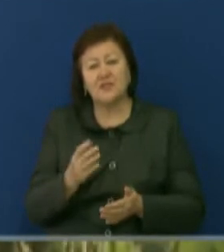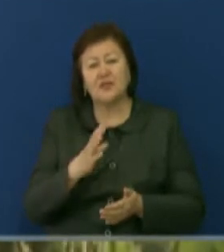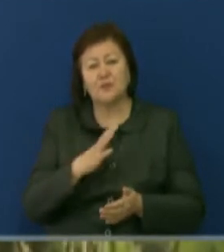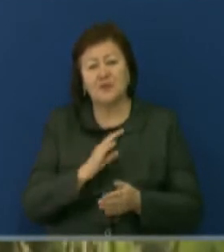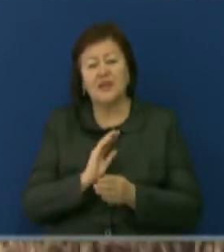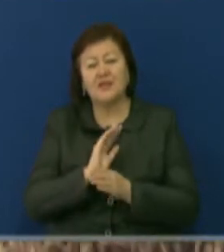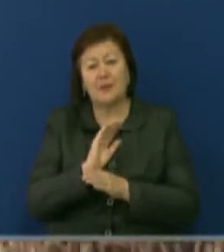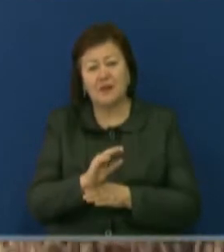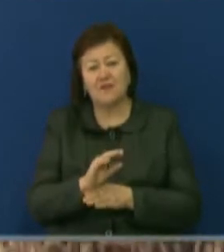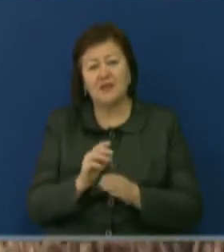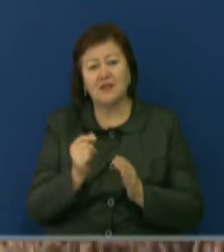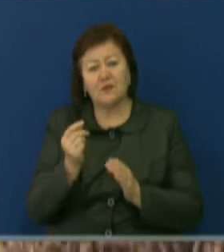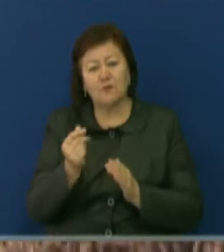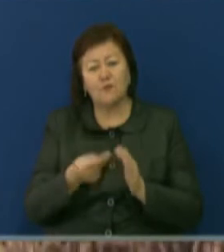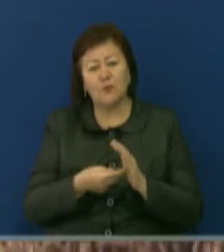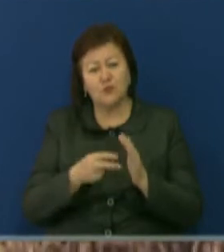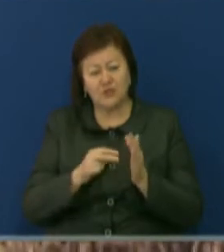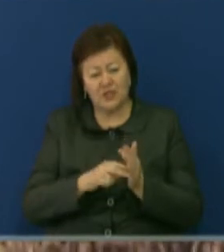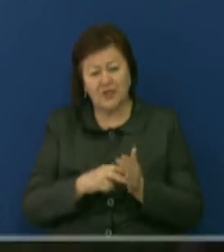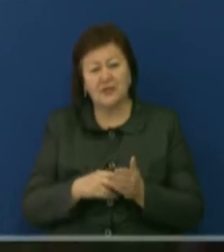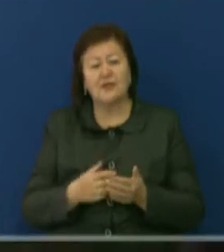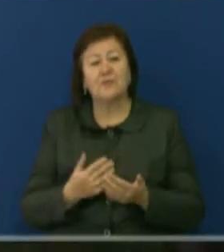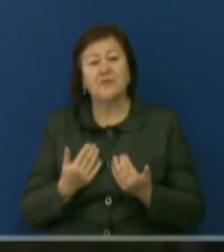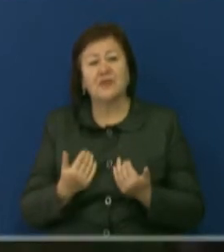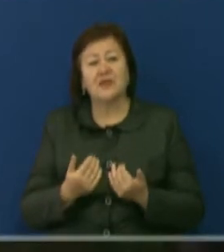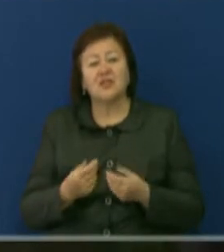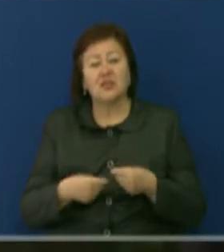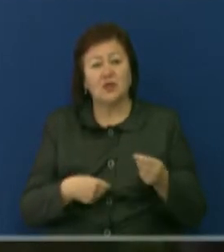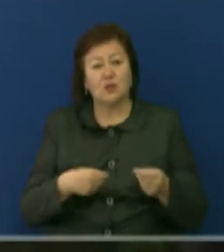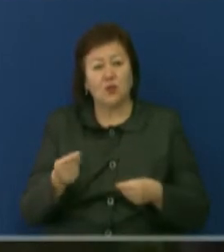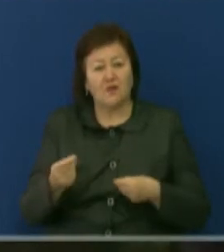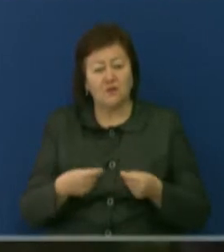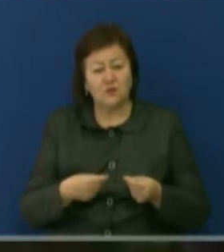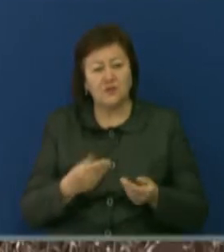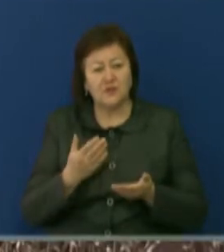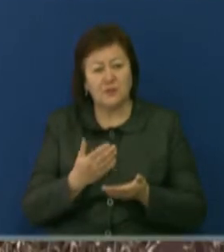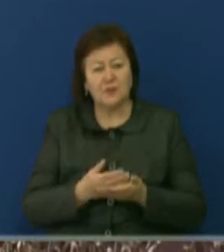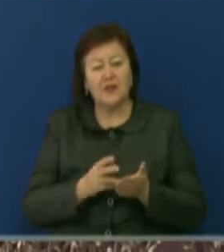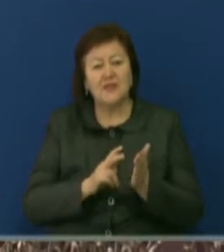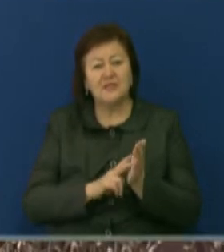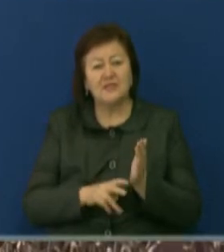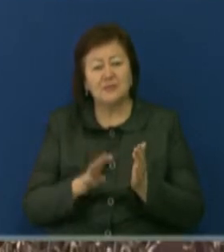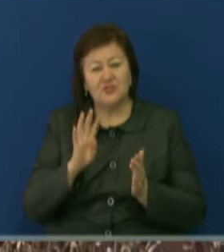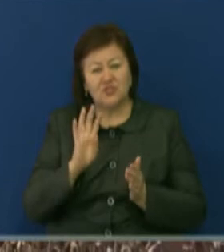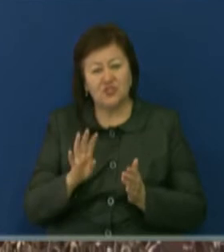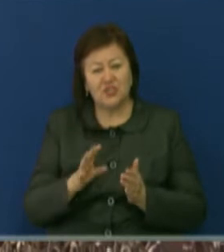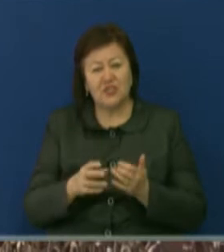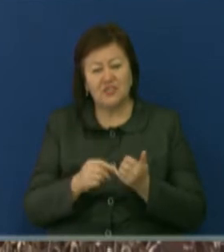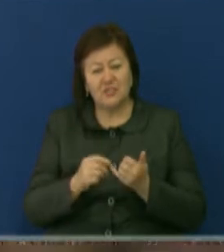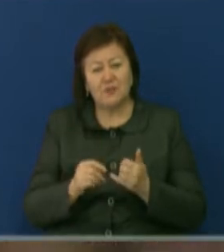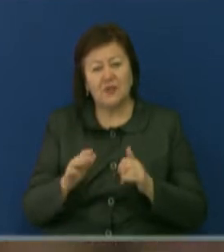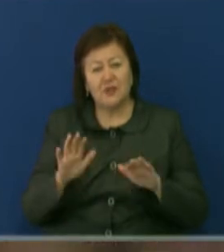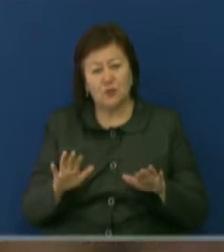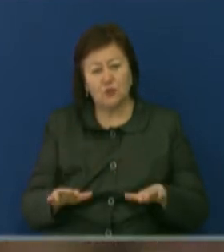2020-2021 жылдар аралығында орындалмаған нұсқауларға сәйкес басқарма жалпы ауданы 76 гектар 109 жер учаскесін алып